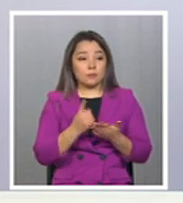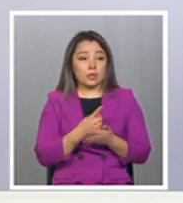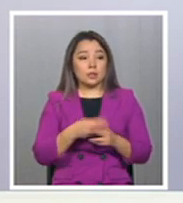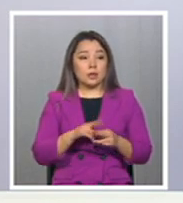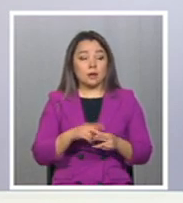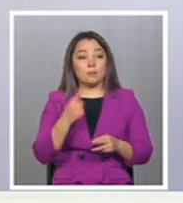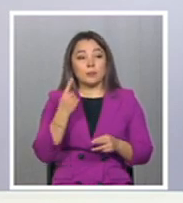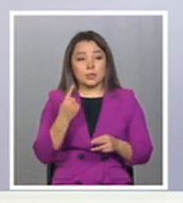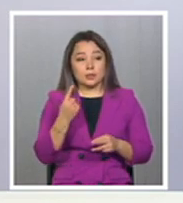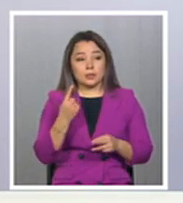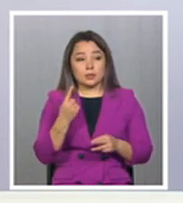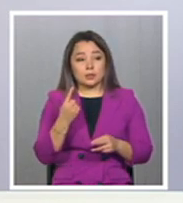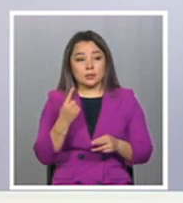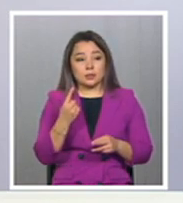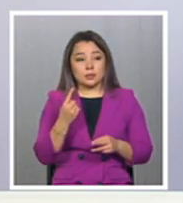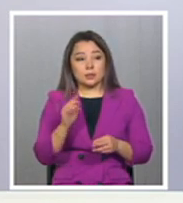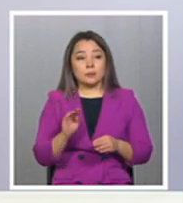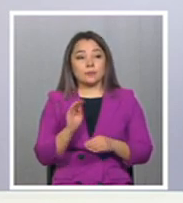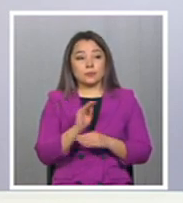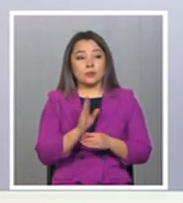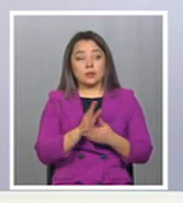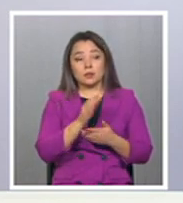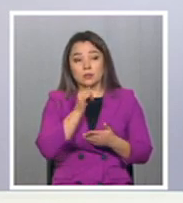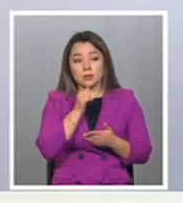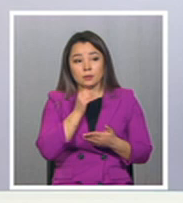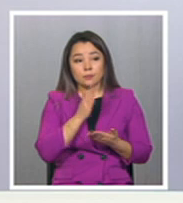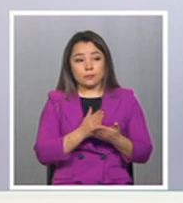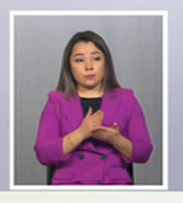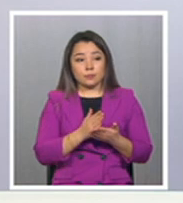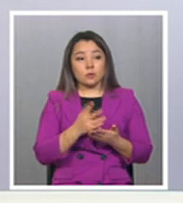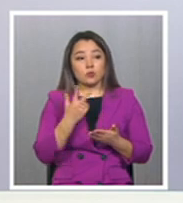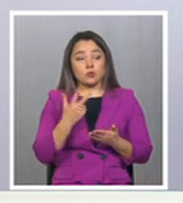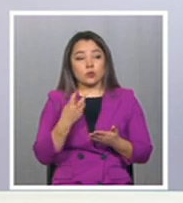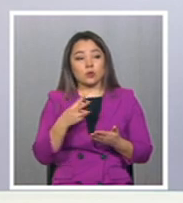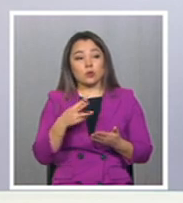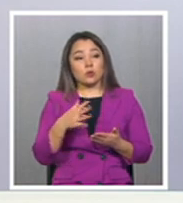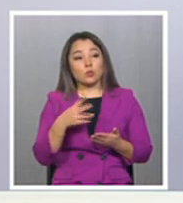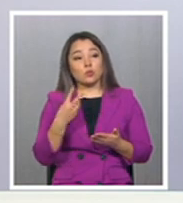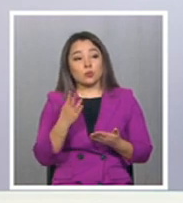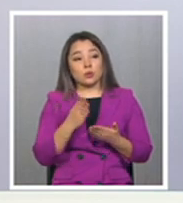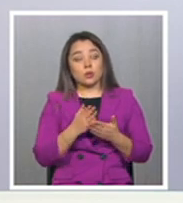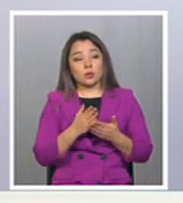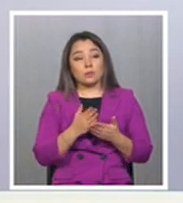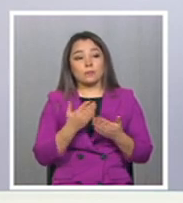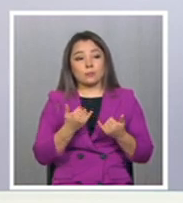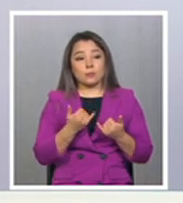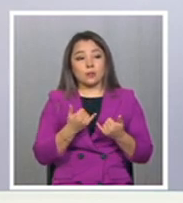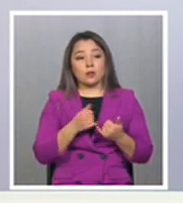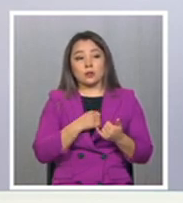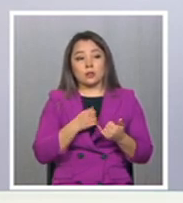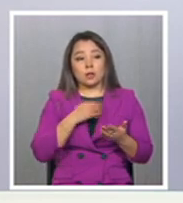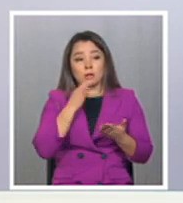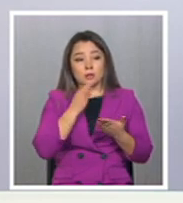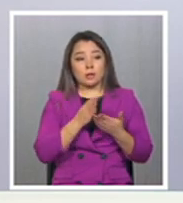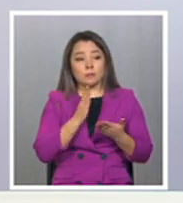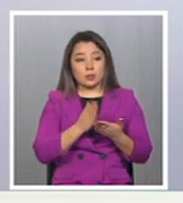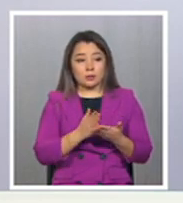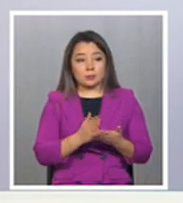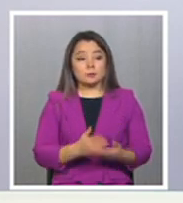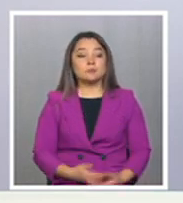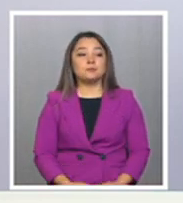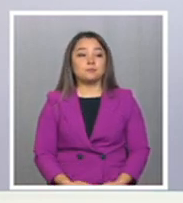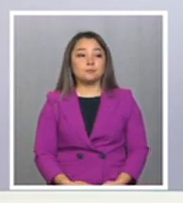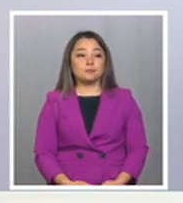береміз. Иә? Сонда 1-ді 353-ке көбейтетін болсақ, 353-тің өзі шығады. Жазып